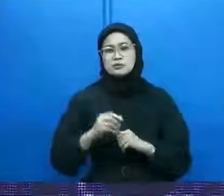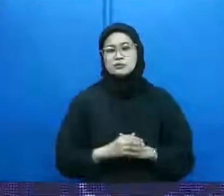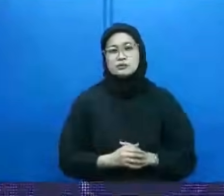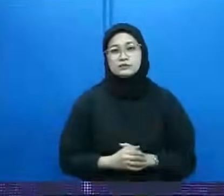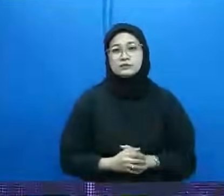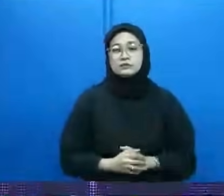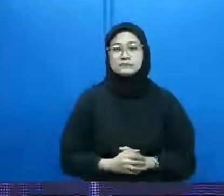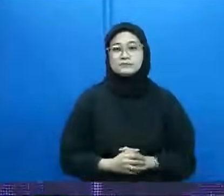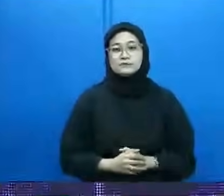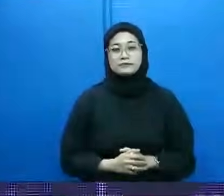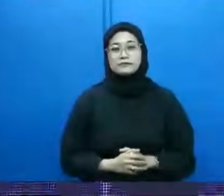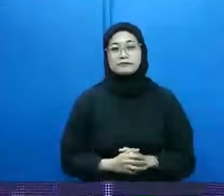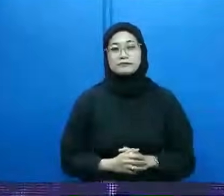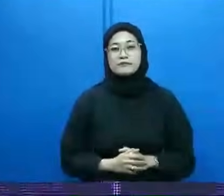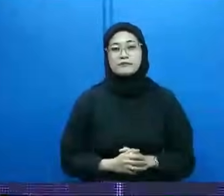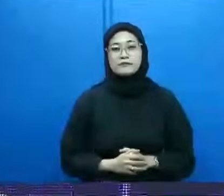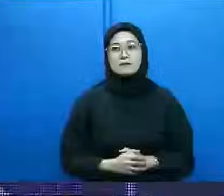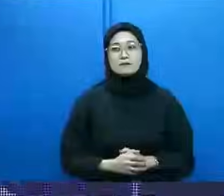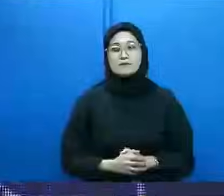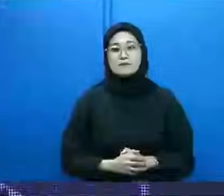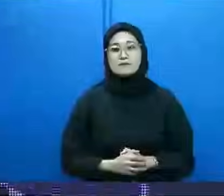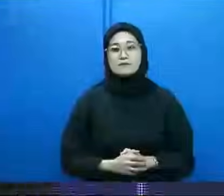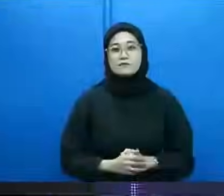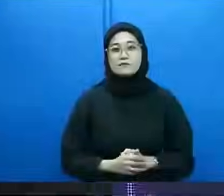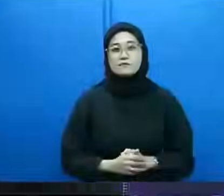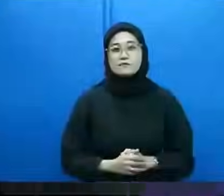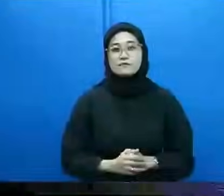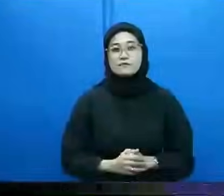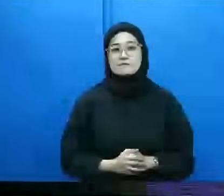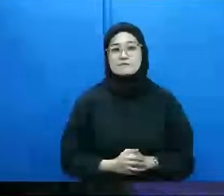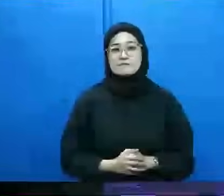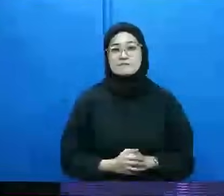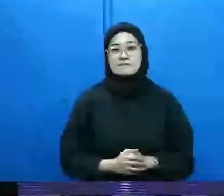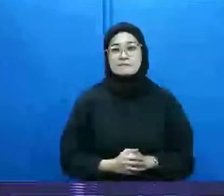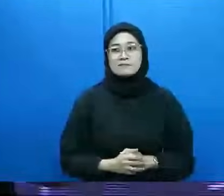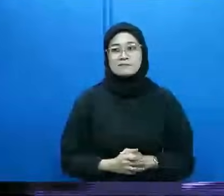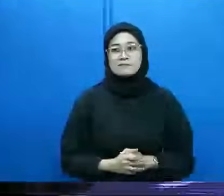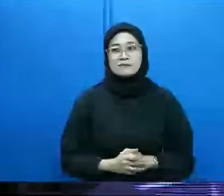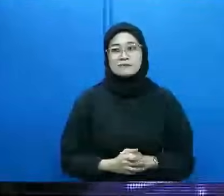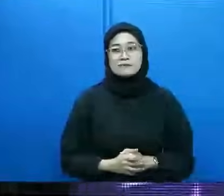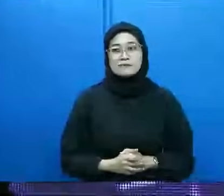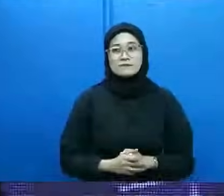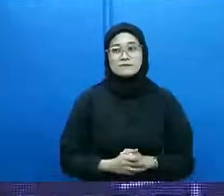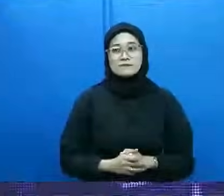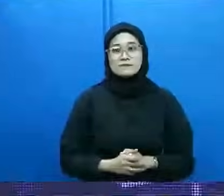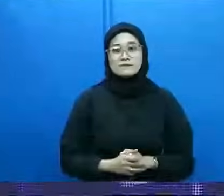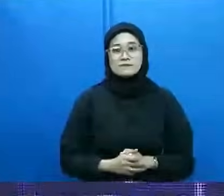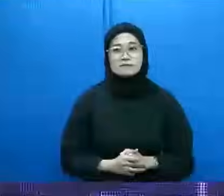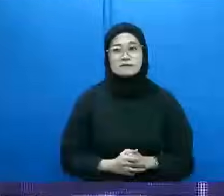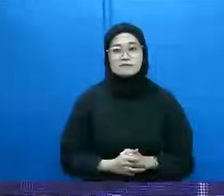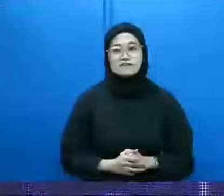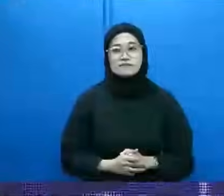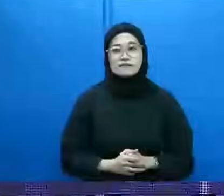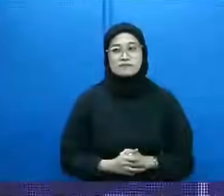min baytihi muhajiran ila Allahi wa rasuli thumma yudrikul maut faqad